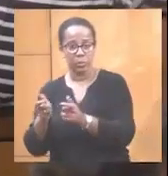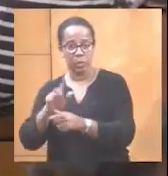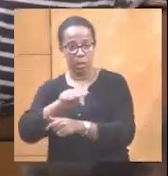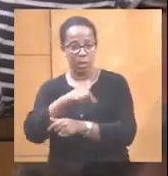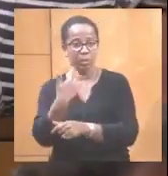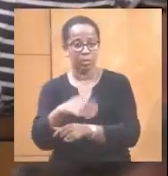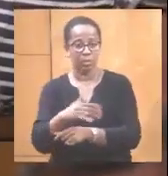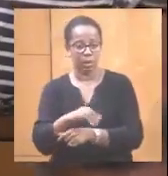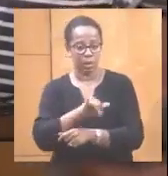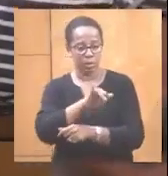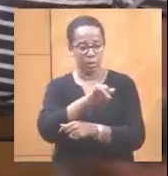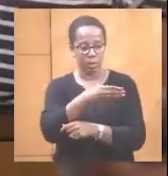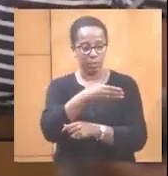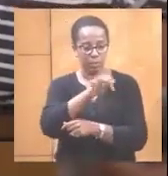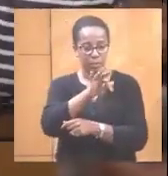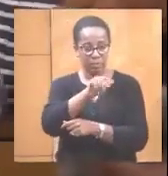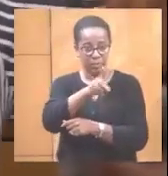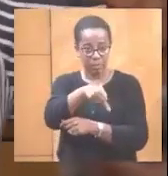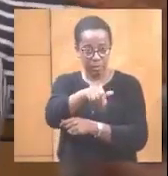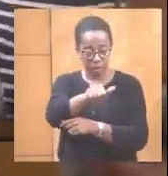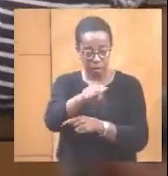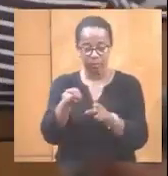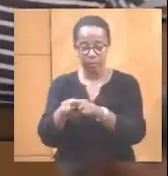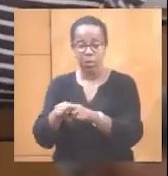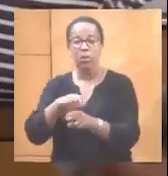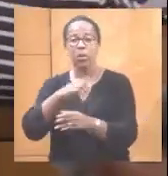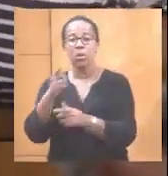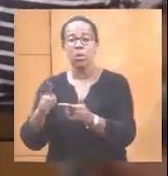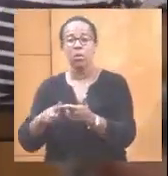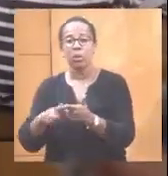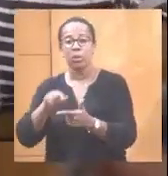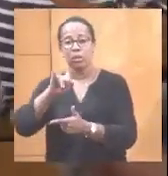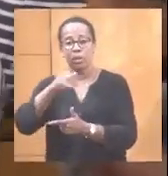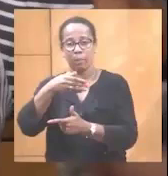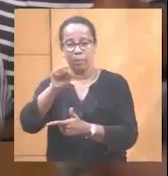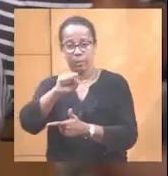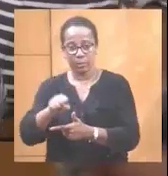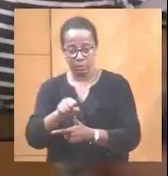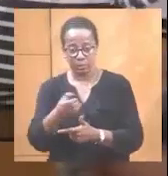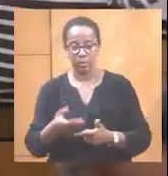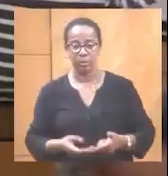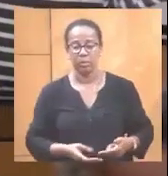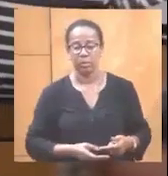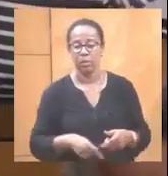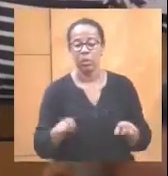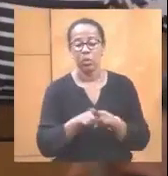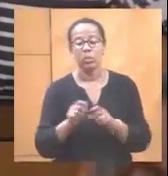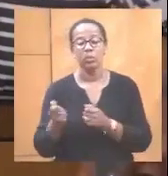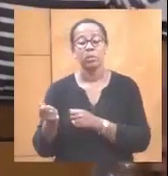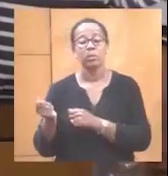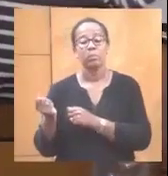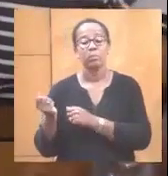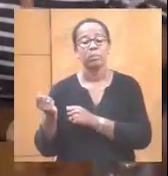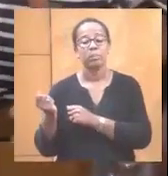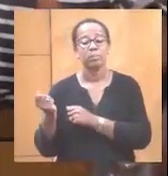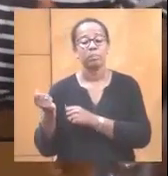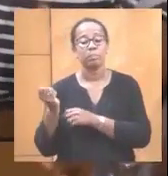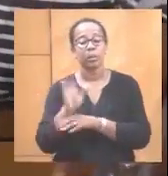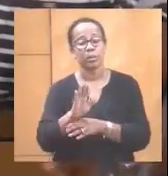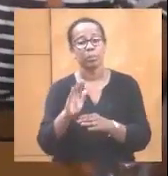déjà, l'IMFPA et l'IMS, mais également nous avons présenté un projet de